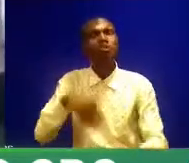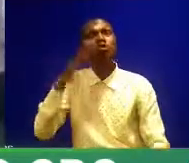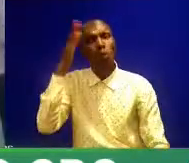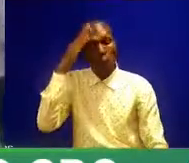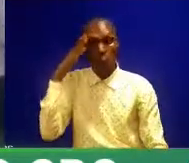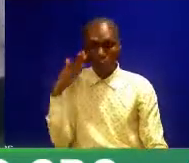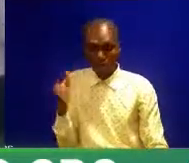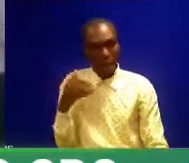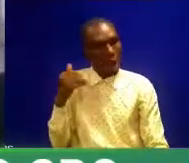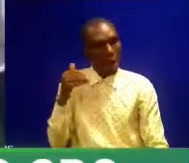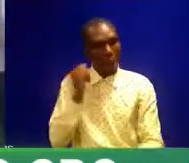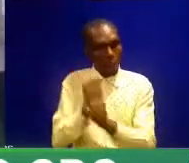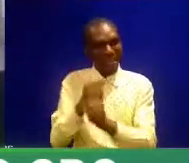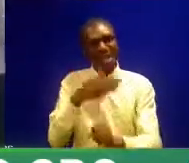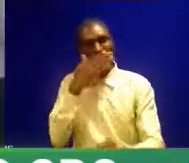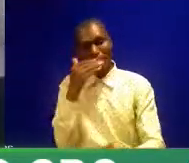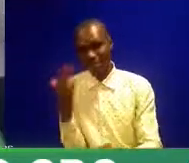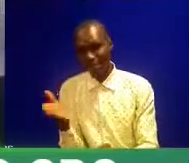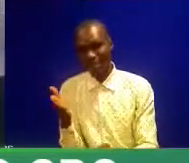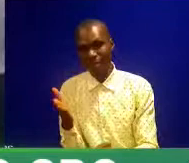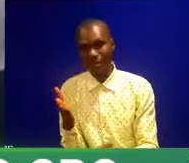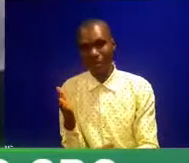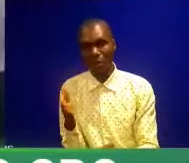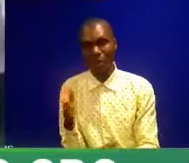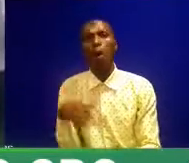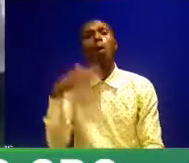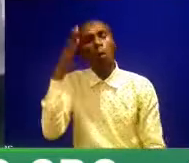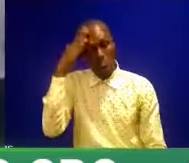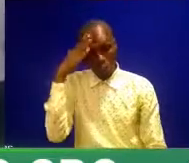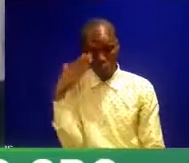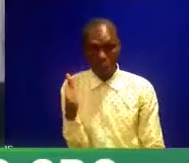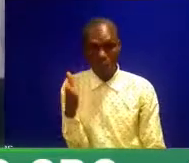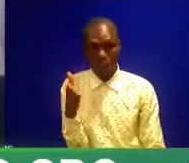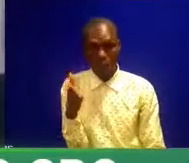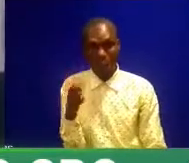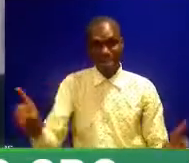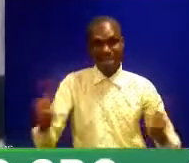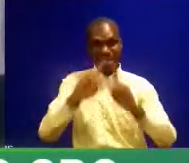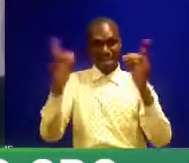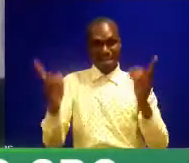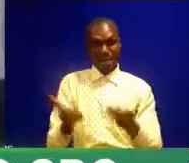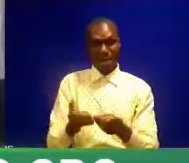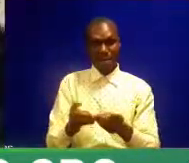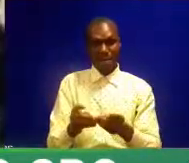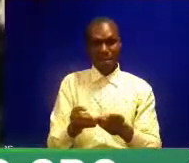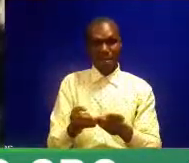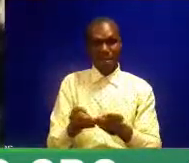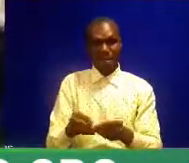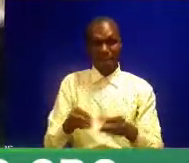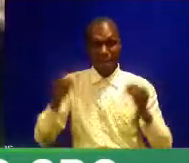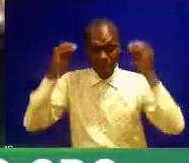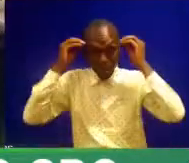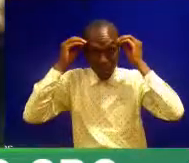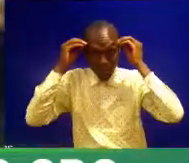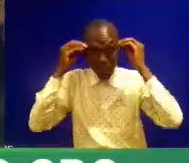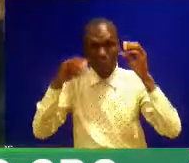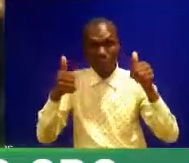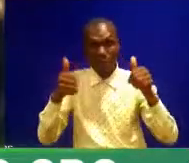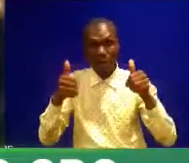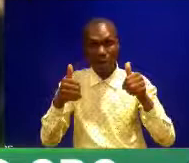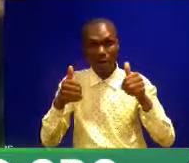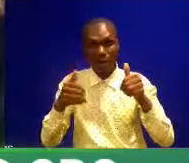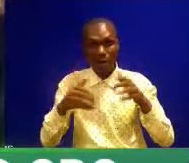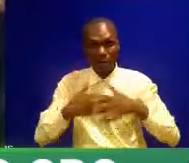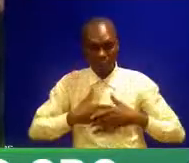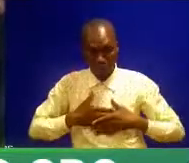mundo kole ga siengia mtu manyete bono nga sekte ye education ni nkorambo ke omweshimi wa William Samoei